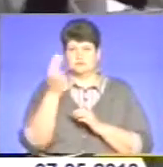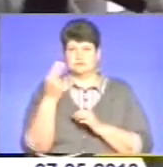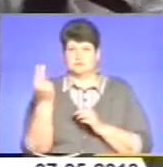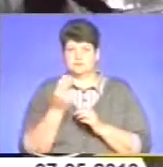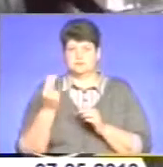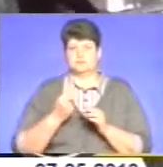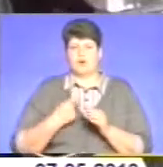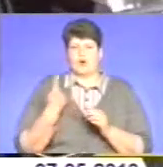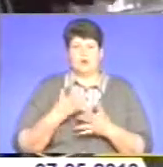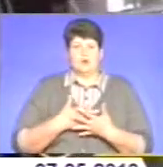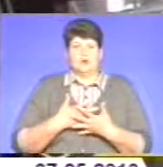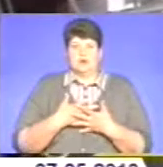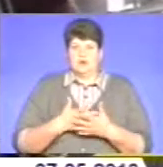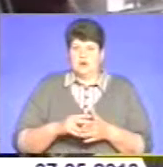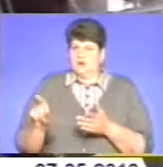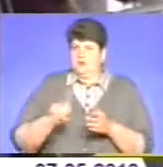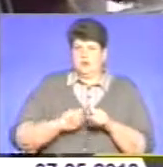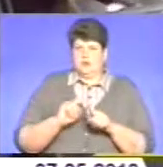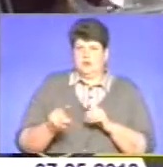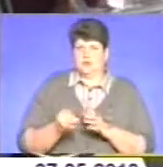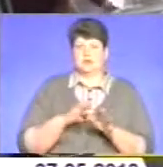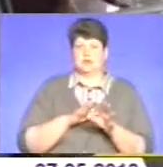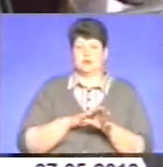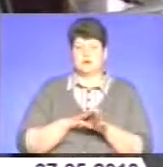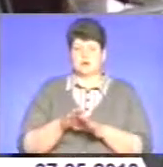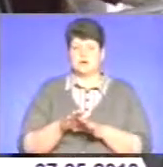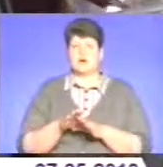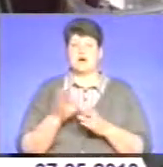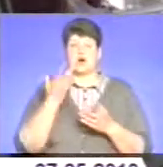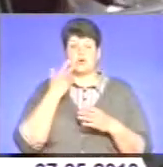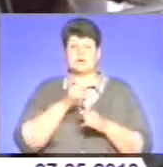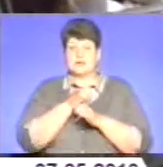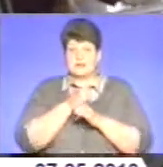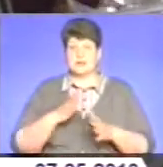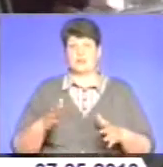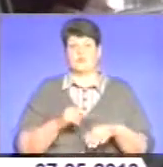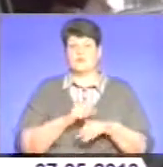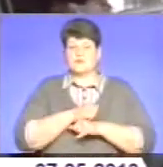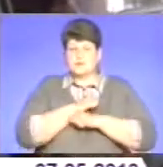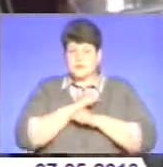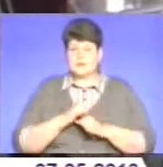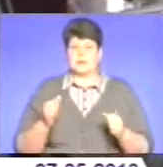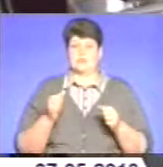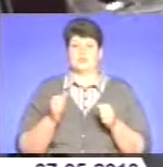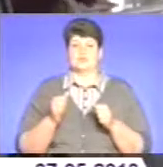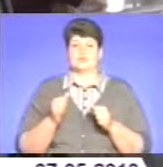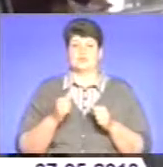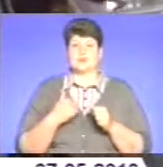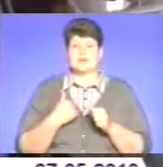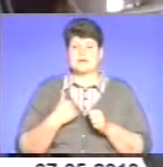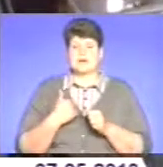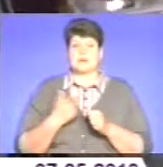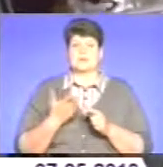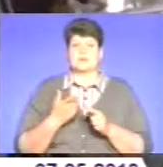ікону, на одному диханні вона йде. Коли я не можу писати ікону, я відчуваю, що я не можу, я її готовлю всякі